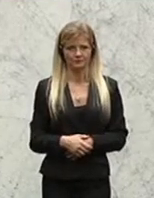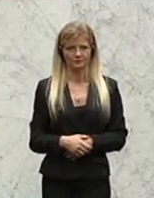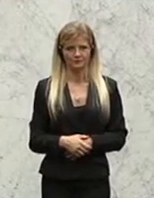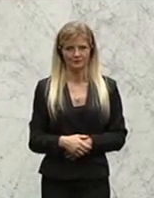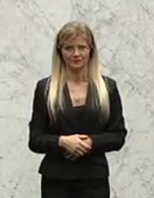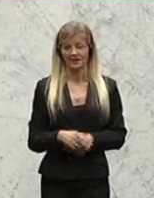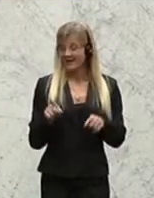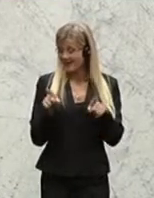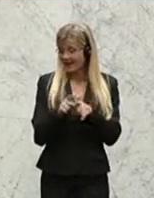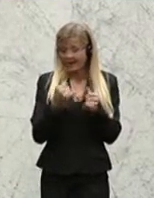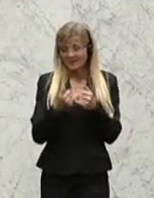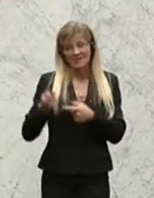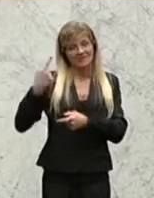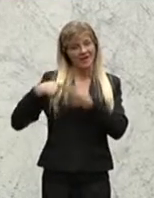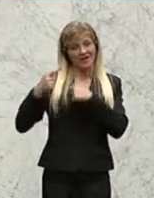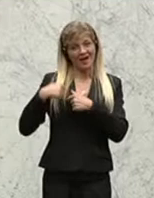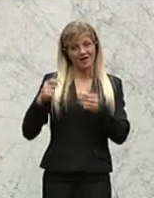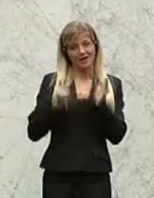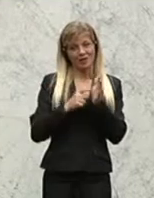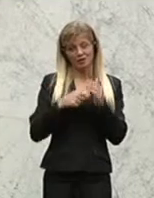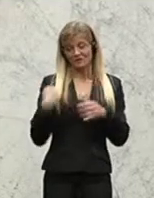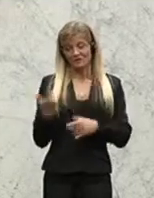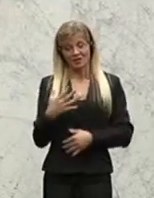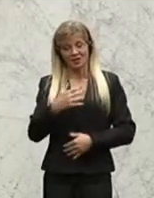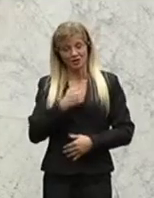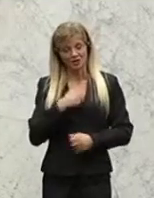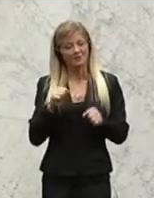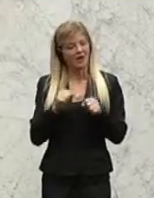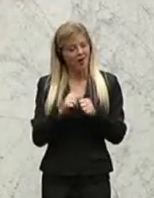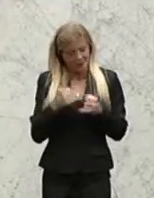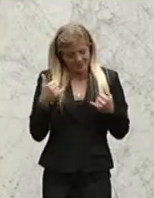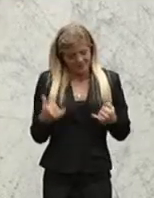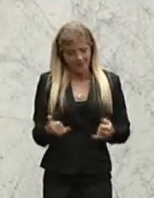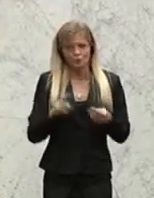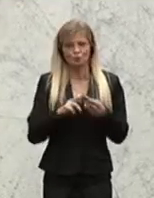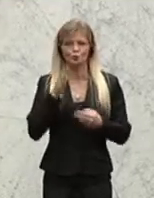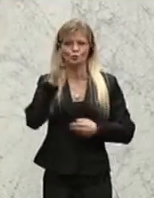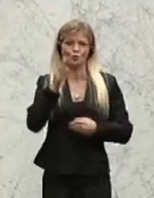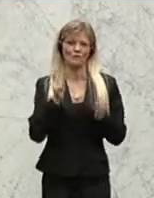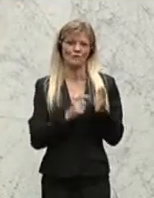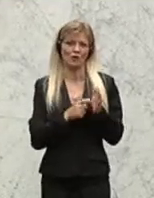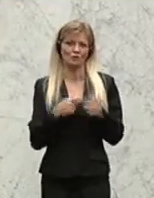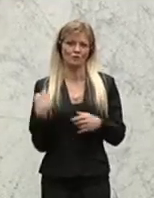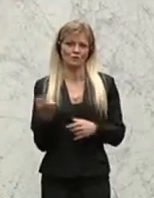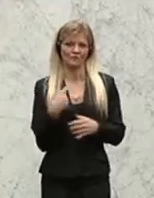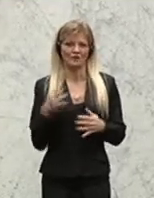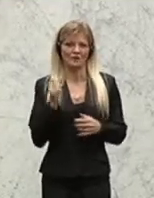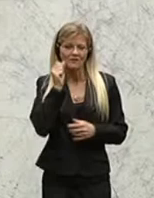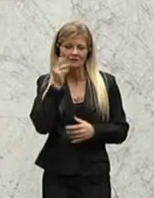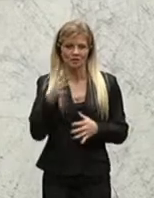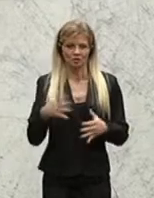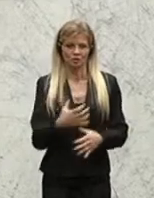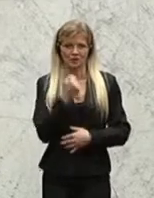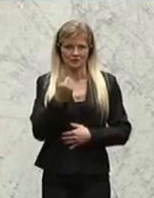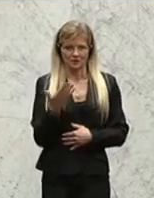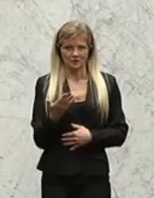kommenden Herausforderungen angehen. Mit umsichtiger Planung, Steuerung und der notwendigen Verhältnismäßigkeit